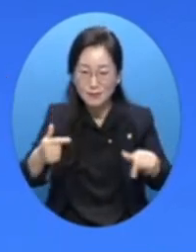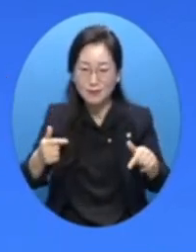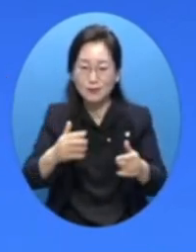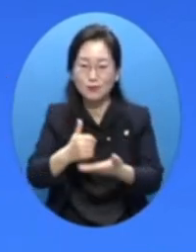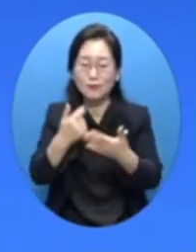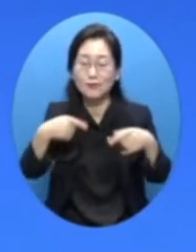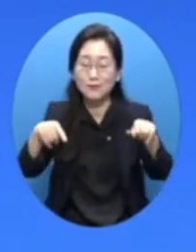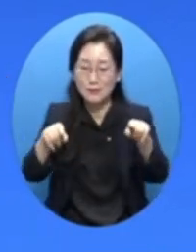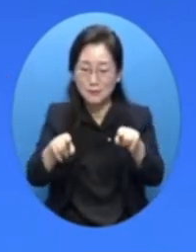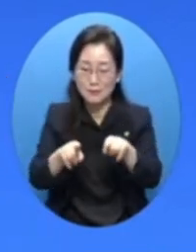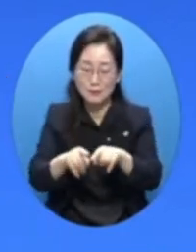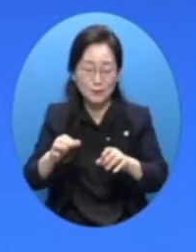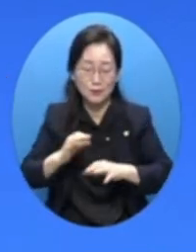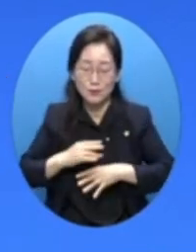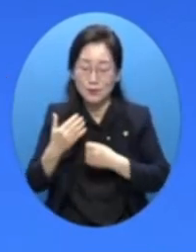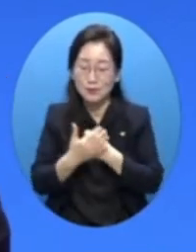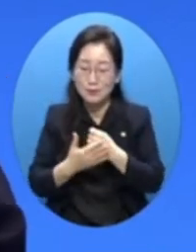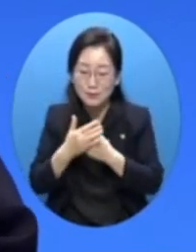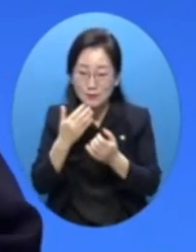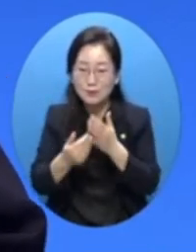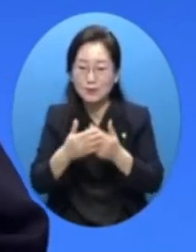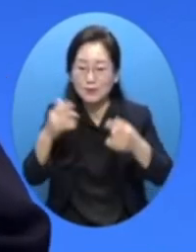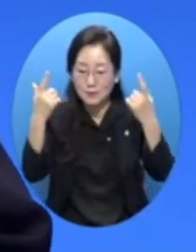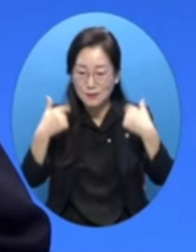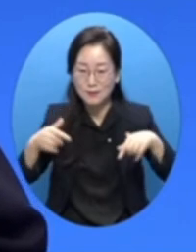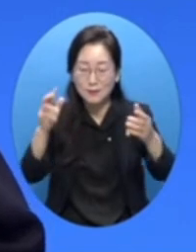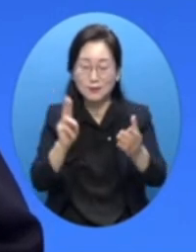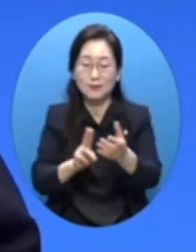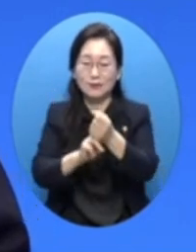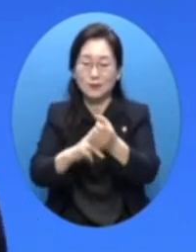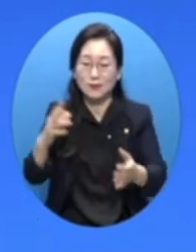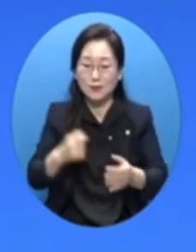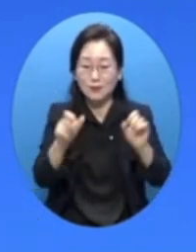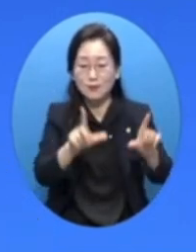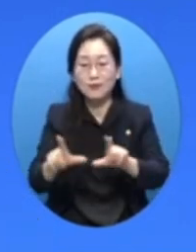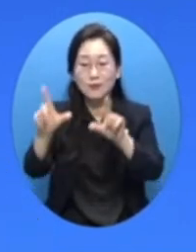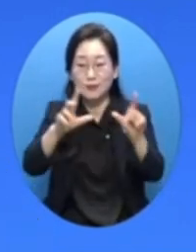함께 하신 그 놀라운 은혜를 체험하고 날마다 기적의 인생을 살아가는